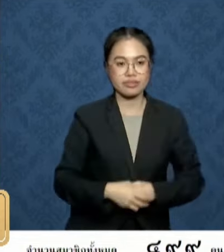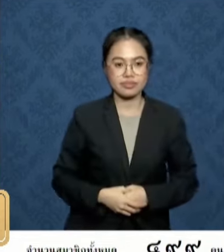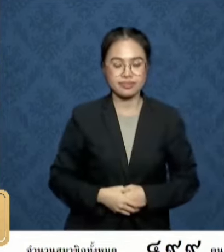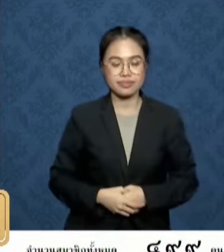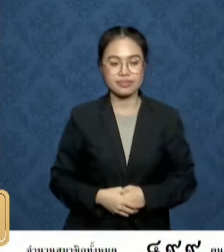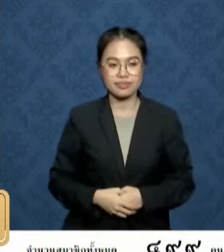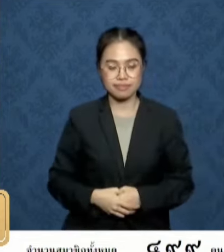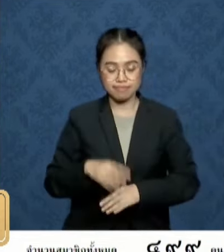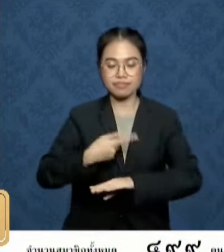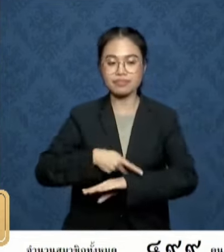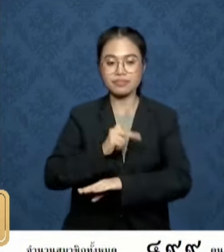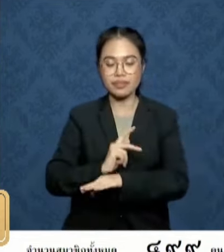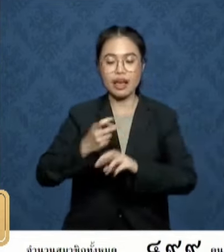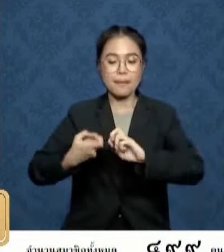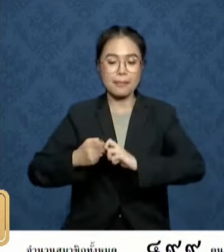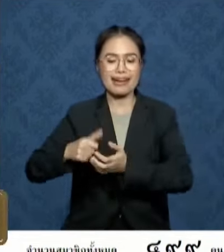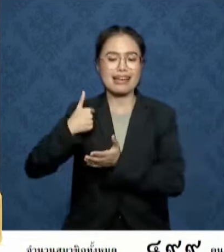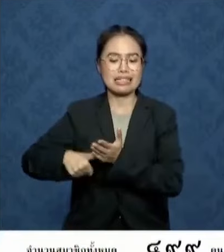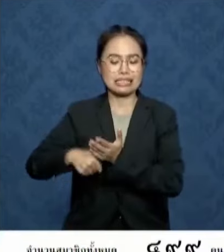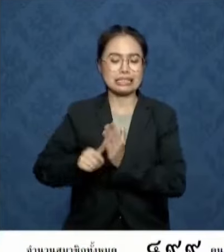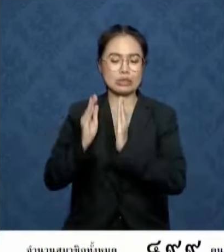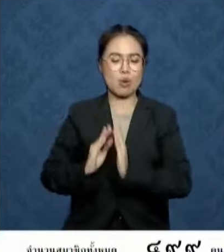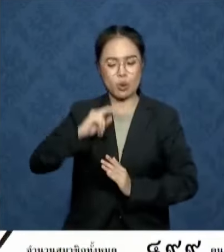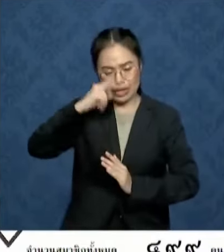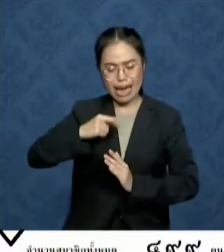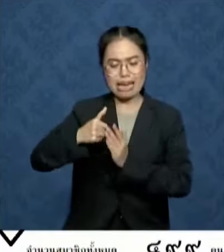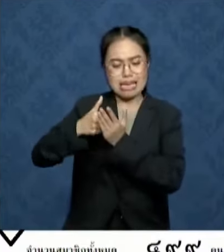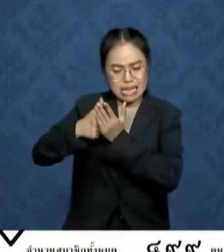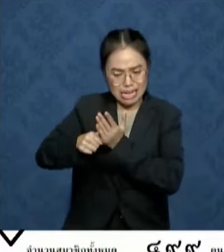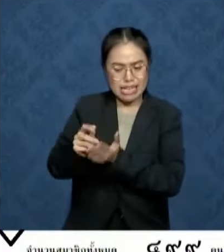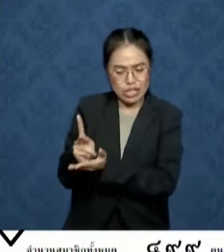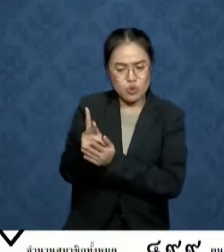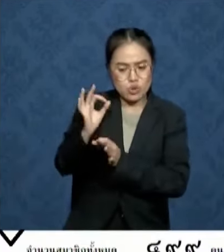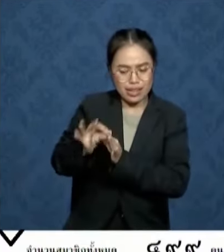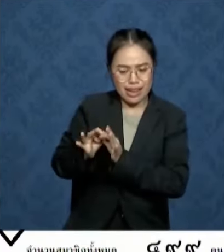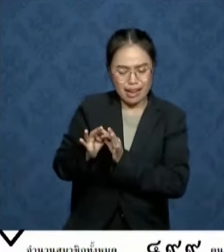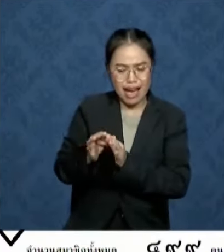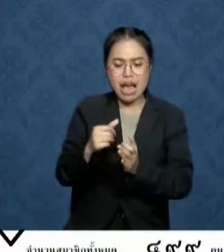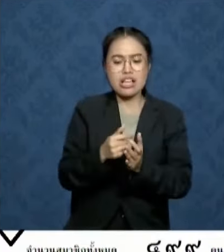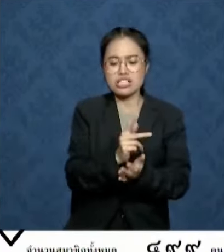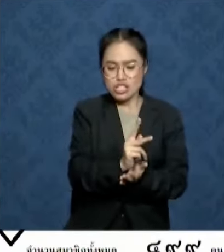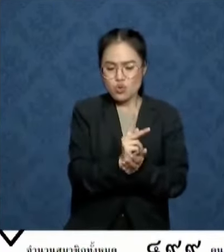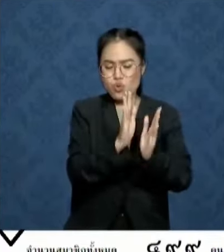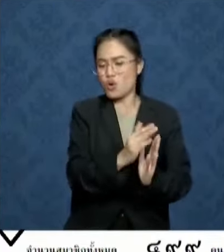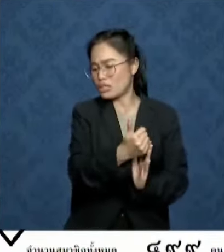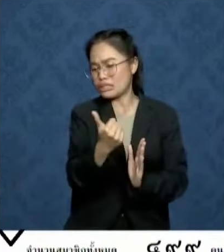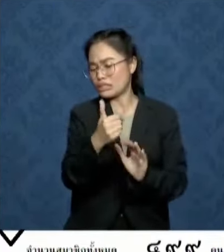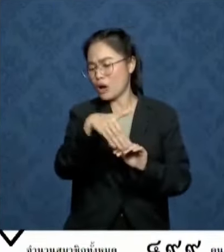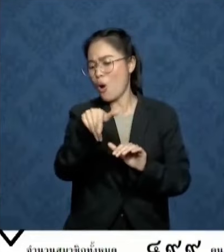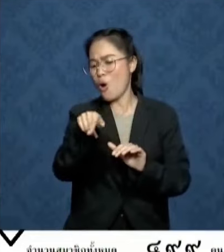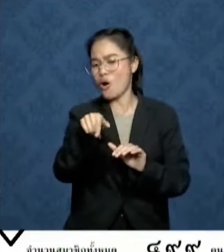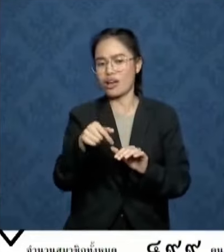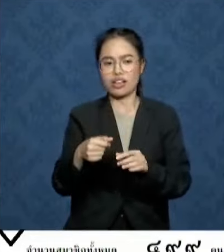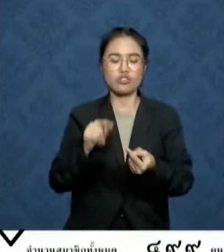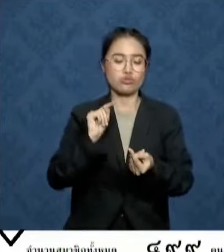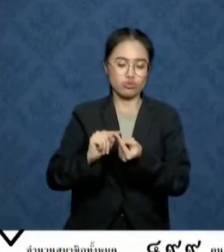ท่ปทานครับ ปรdır นี่สินของคนไทย ทั้งนี่ใระบบและ น นอก ระบบ ผม เหน ว เป็ ปัหา วิกฤต จ ๆ ครับระดับี่